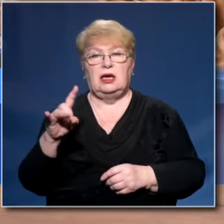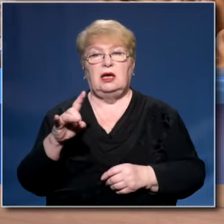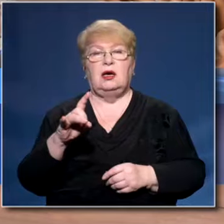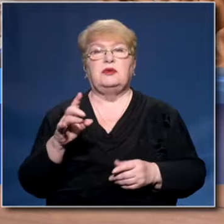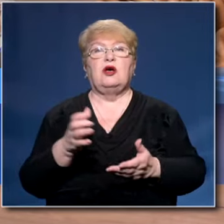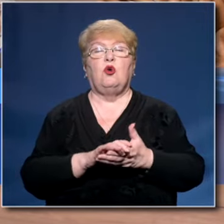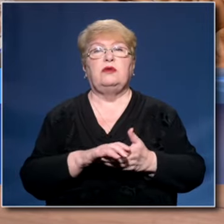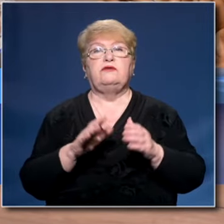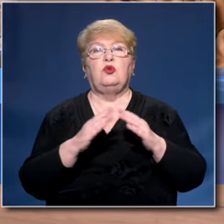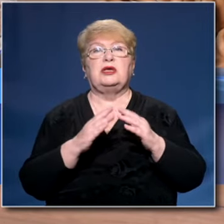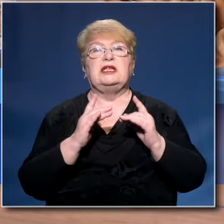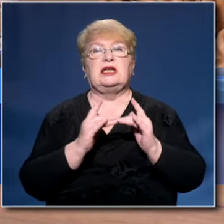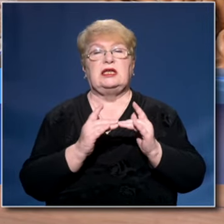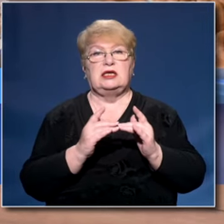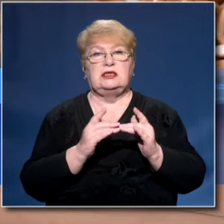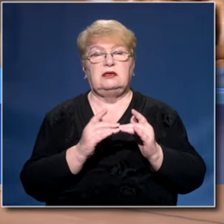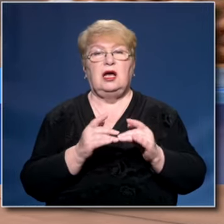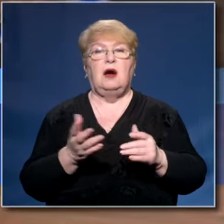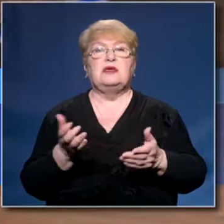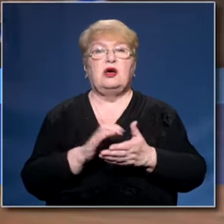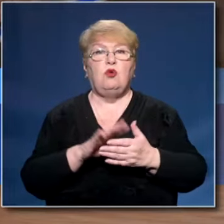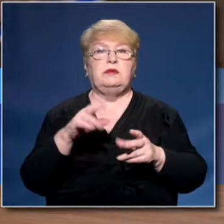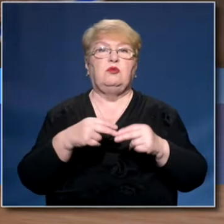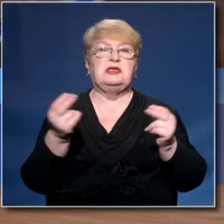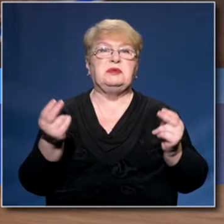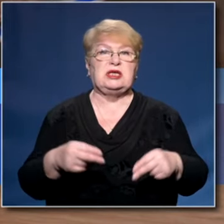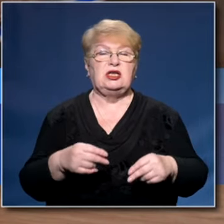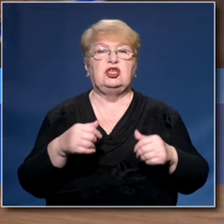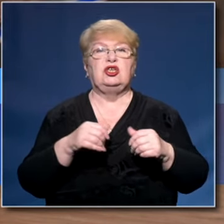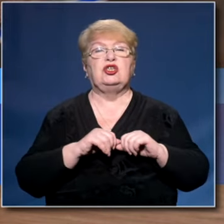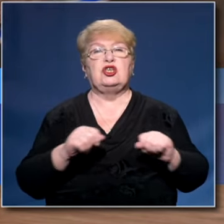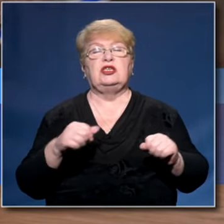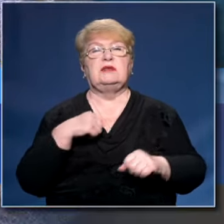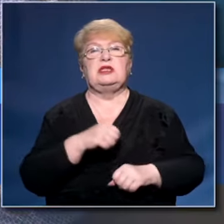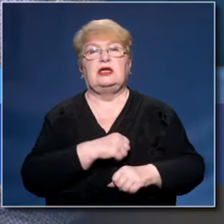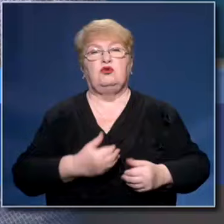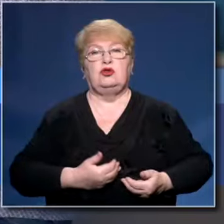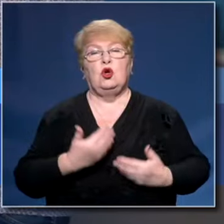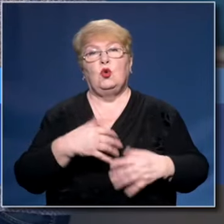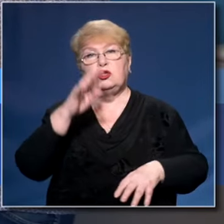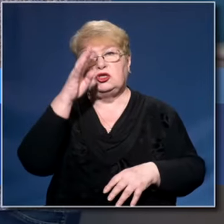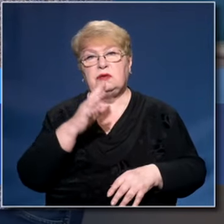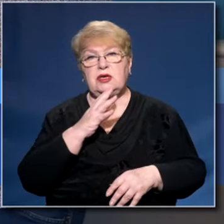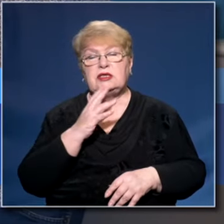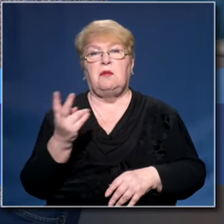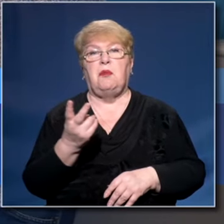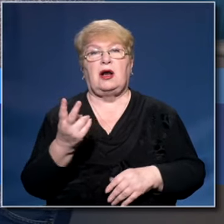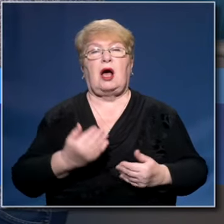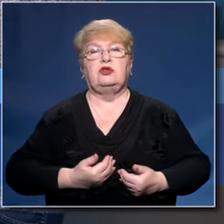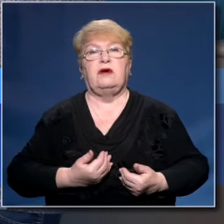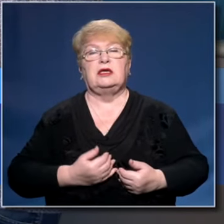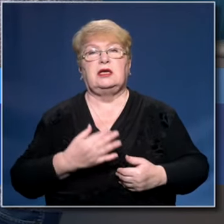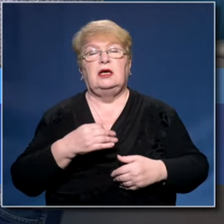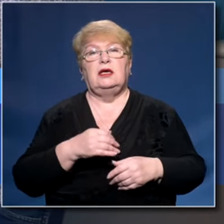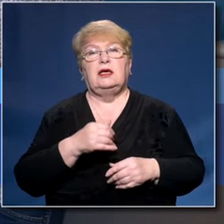пара в доме интернате спустя некоторое время Адам и Анастасия расписались и решились на самостоятельную жизнь вот уже 4 месяца пара